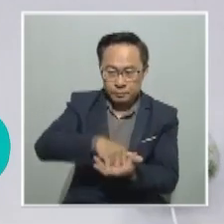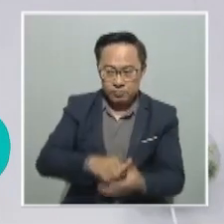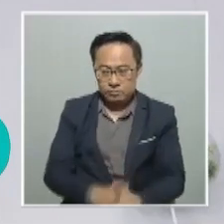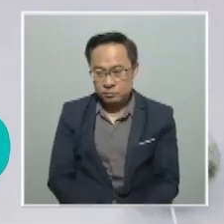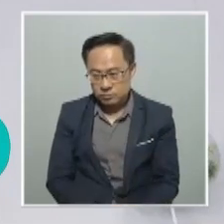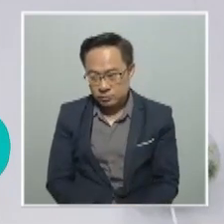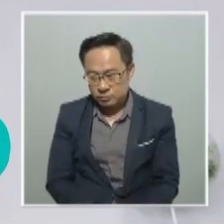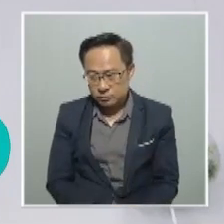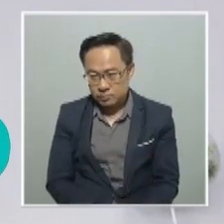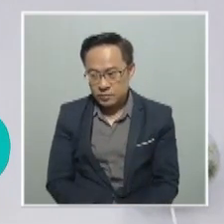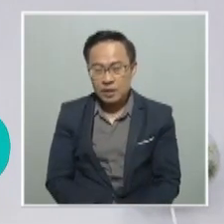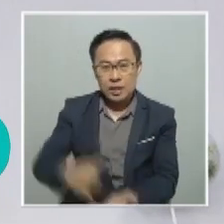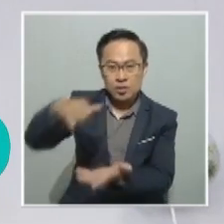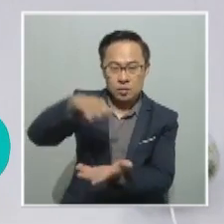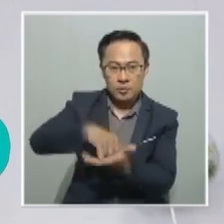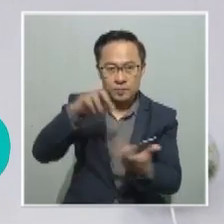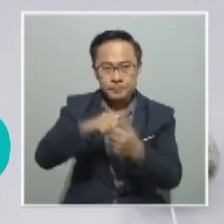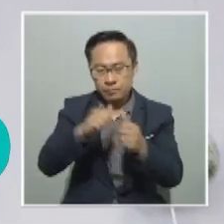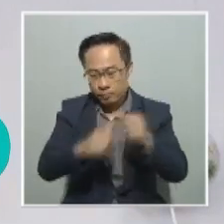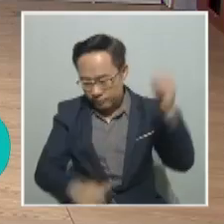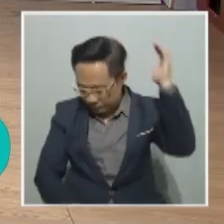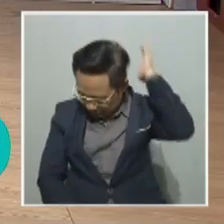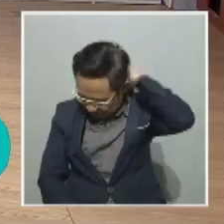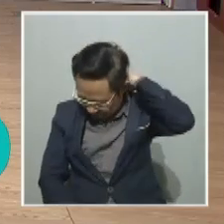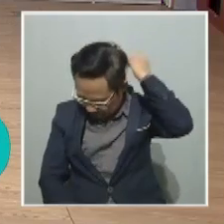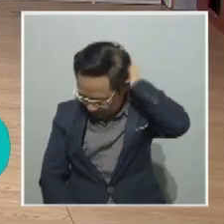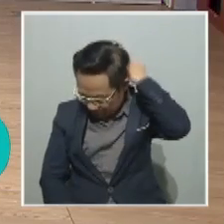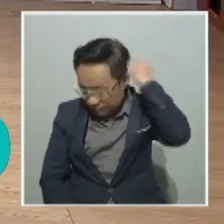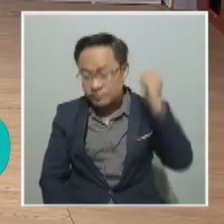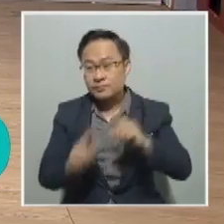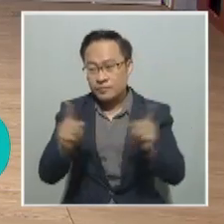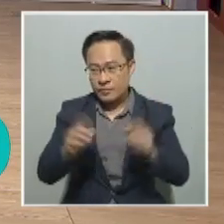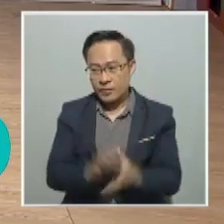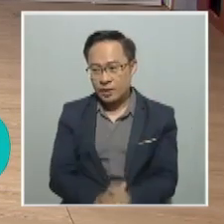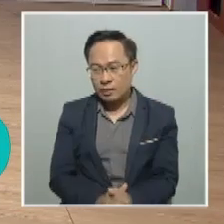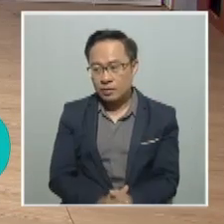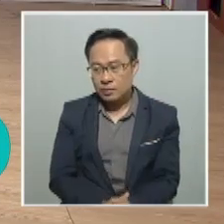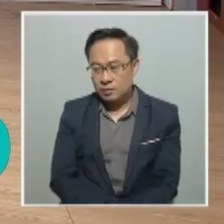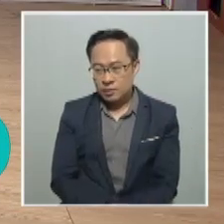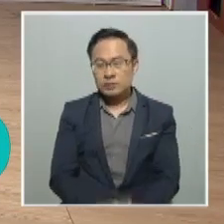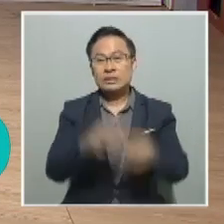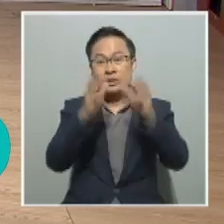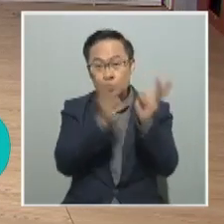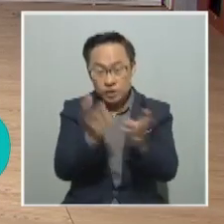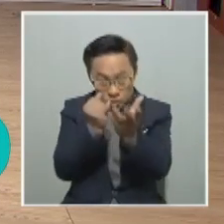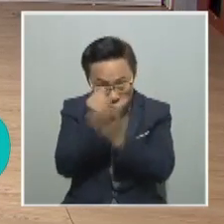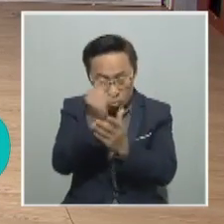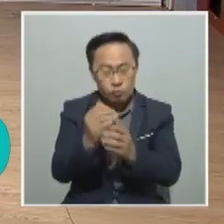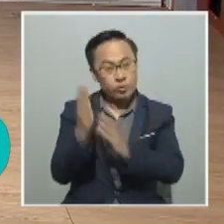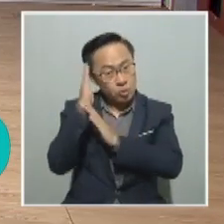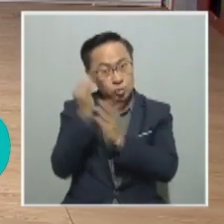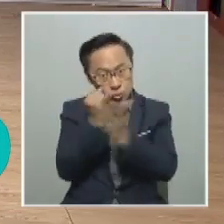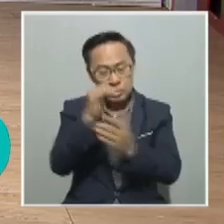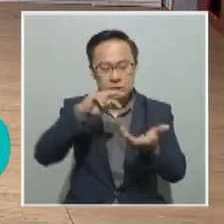ม่ปวดคอแล้ว แต่ปวดคอไงต้องเลือก ปวดคนละแบบ คือจริงๆถ้านอนที่ดีที่สุดมันควรนอนหงาย นอนหงายธรรมดานะเพราะฉะนั้นผู้หญิงถ้าเ